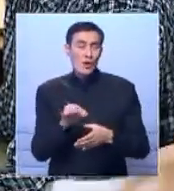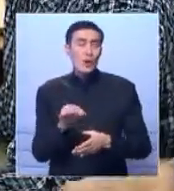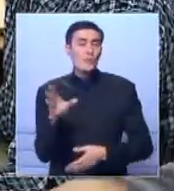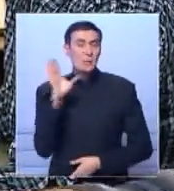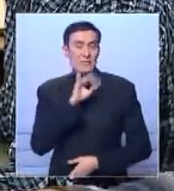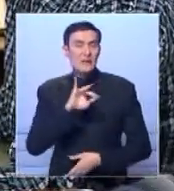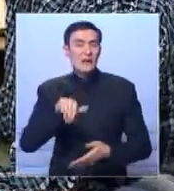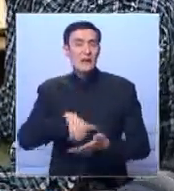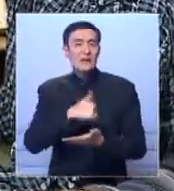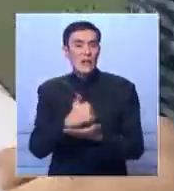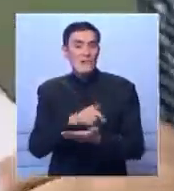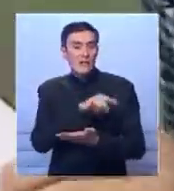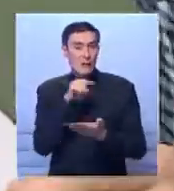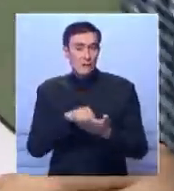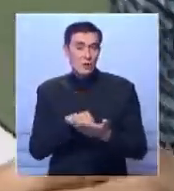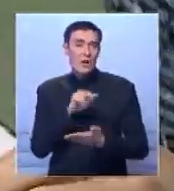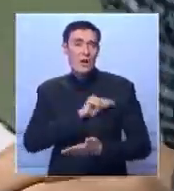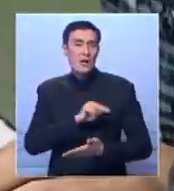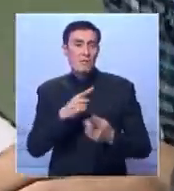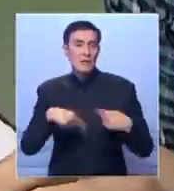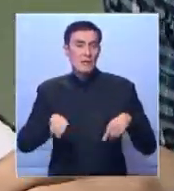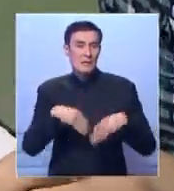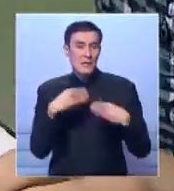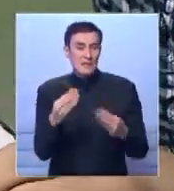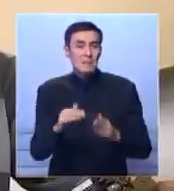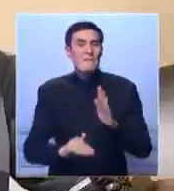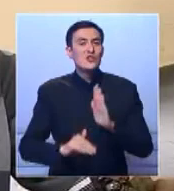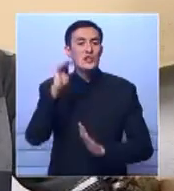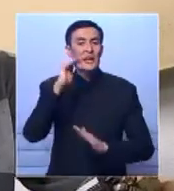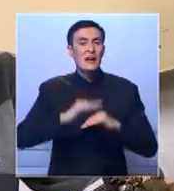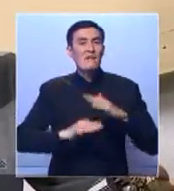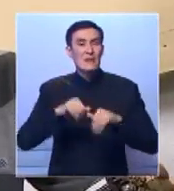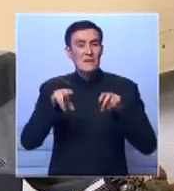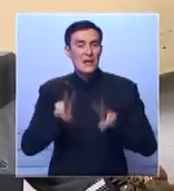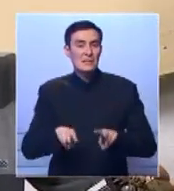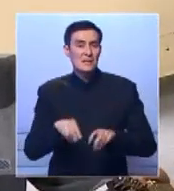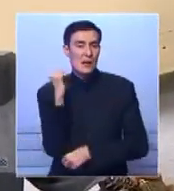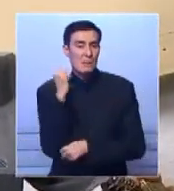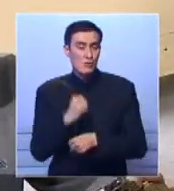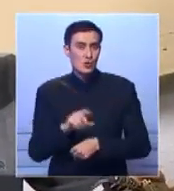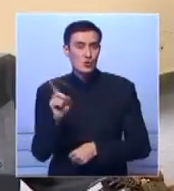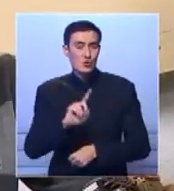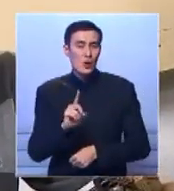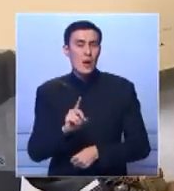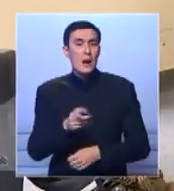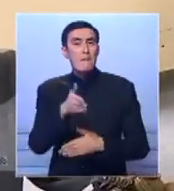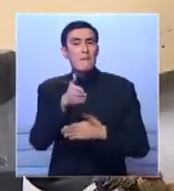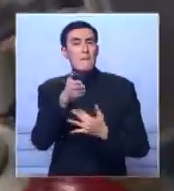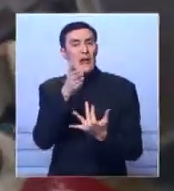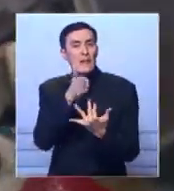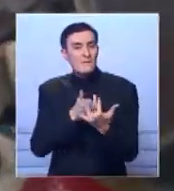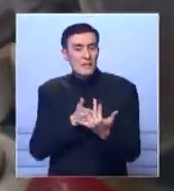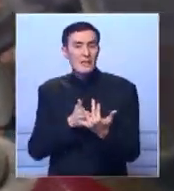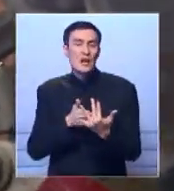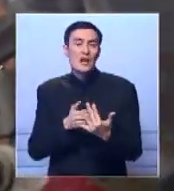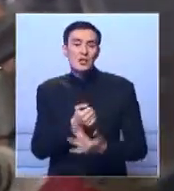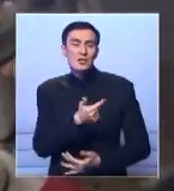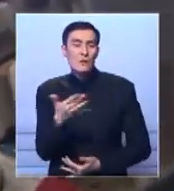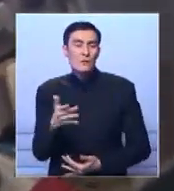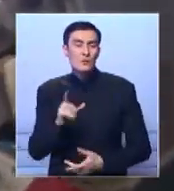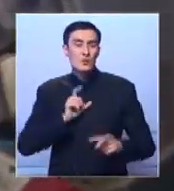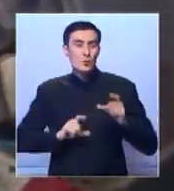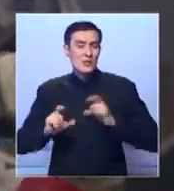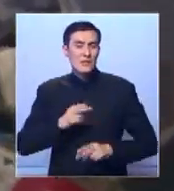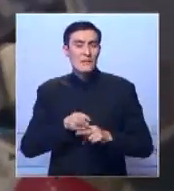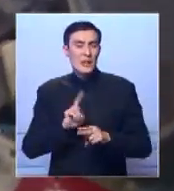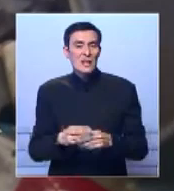решить и главный вопрос работодателей – повышение квалификации сотрудников. Известно, что почти половина из числа студентов-магистров –